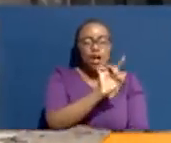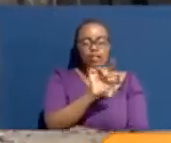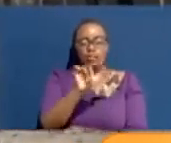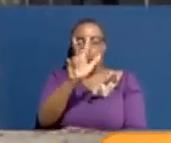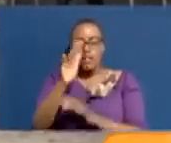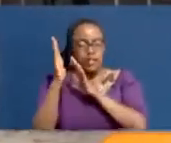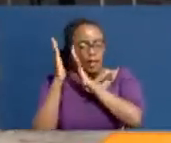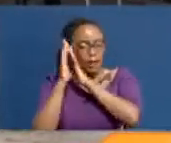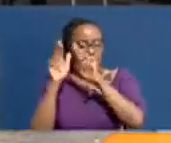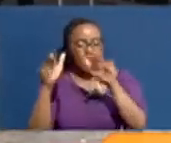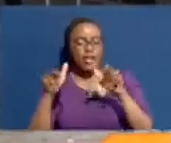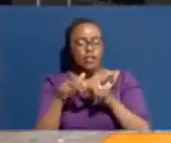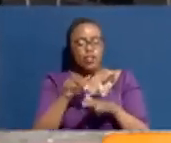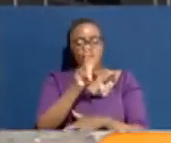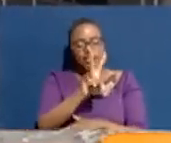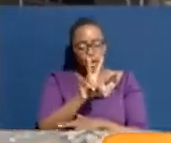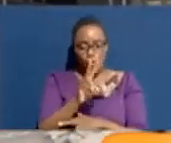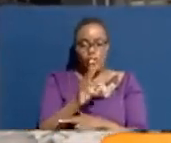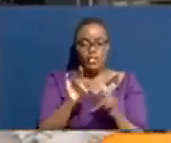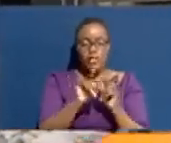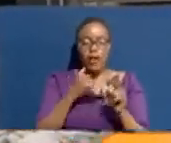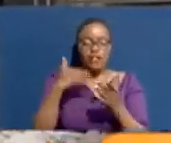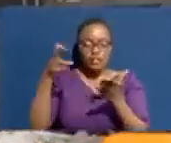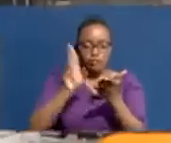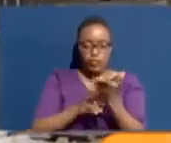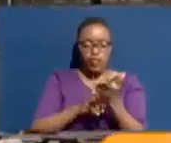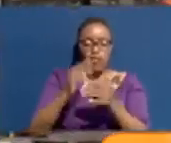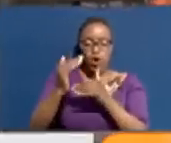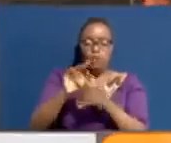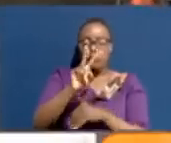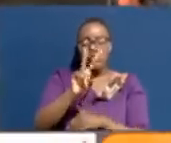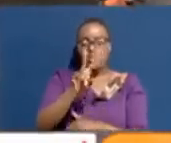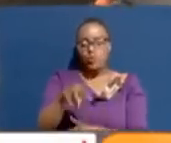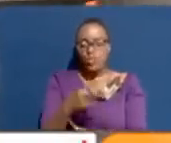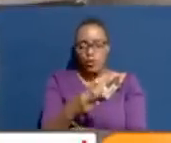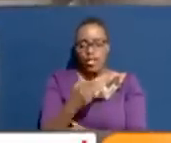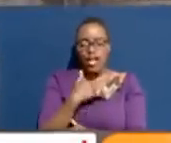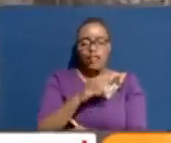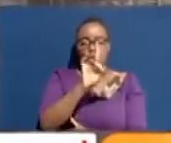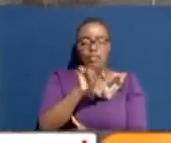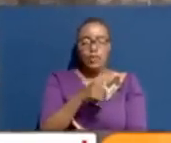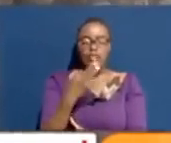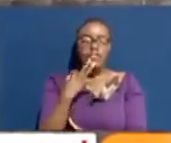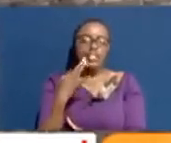bedrooms. Tayari kwa phase 2 tuko na registration karibu ya 2,000. Nyumba zetu ni